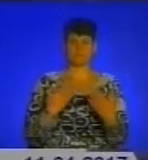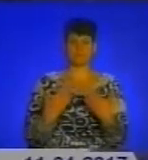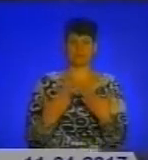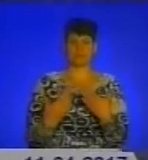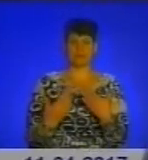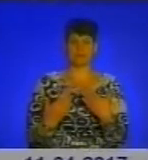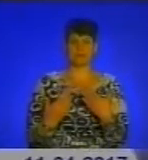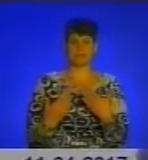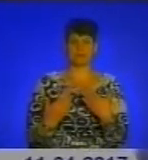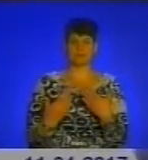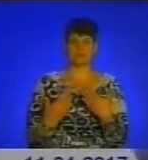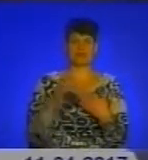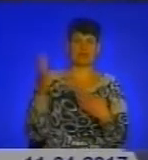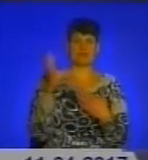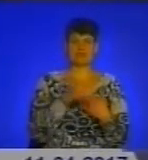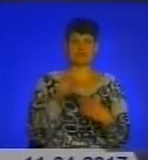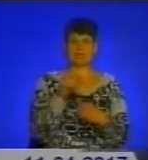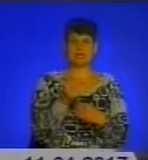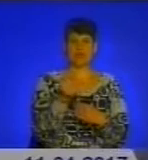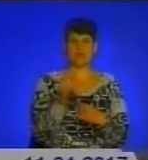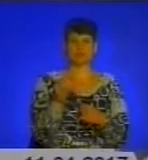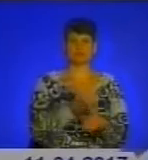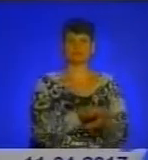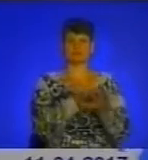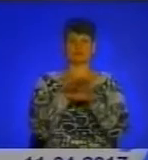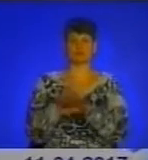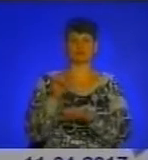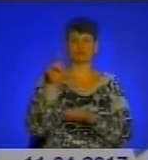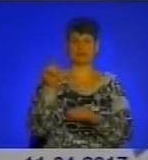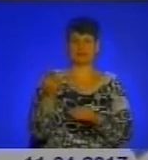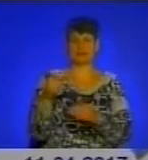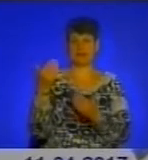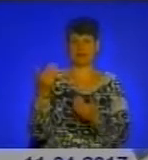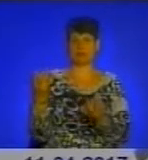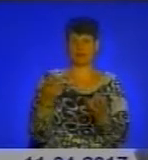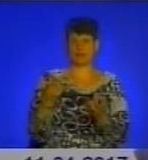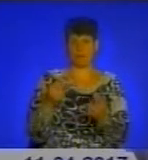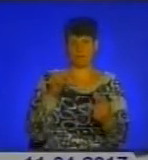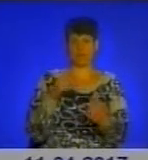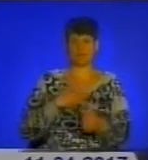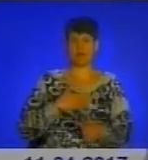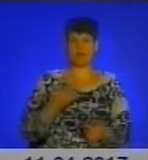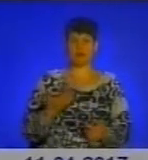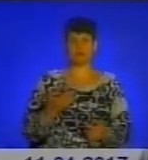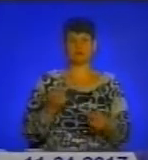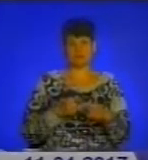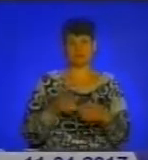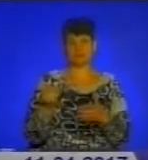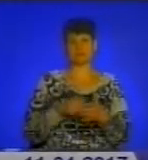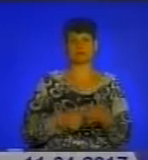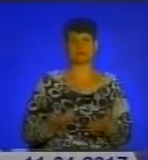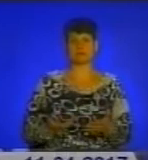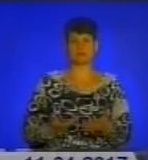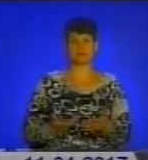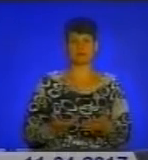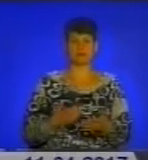Так, всі ті гроші ж туди йдуть, я так розумію, на їхні потреби проти нас. Що то треба закривати? Мені банк